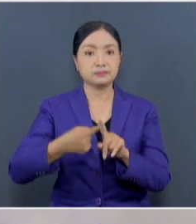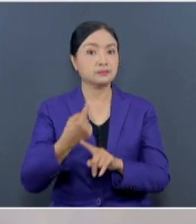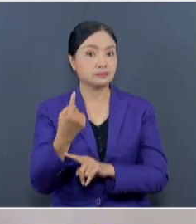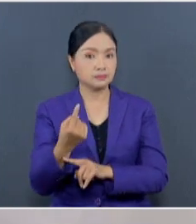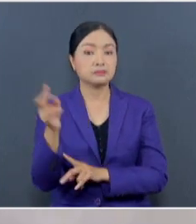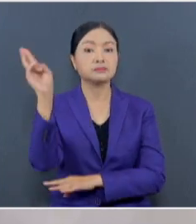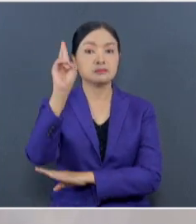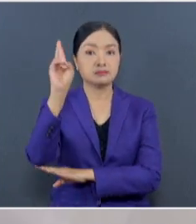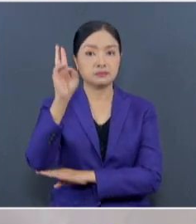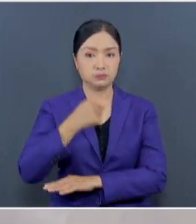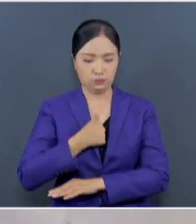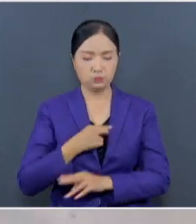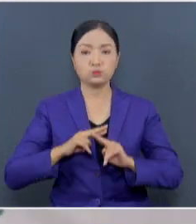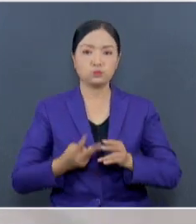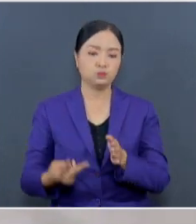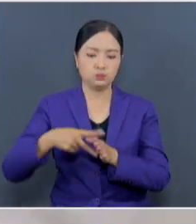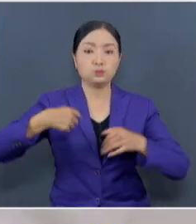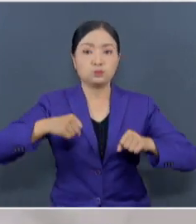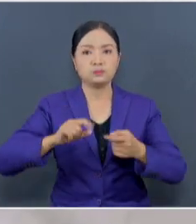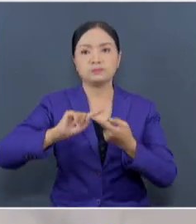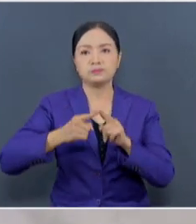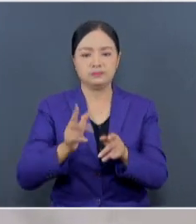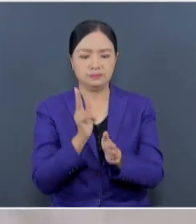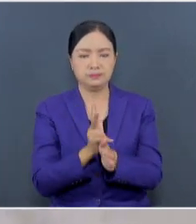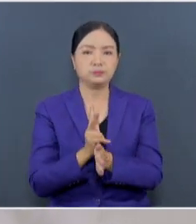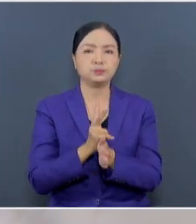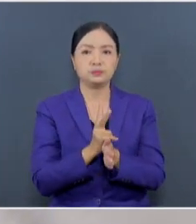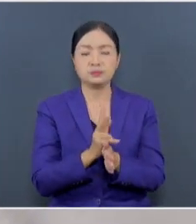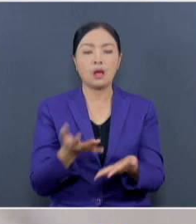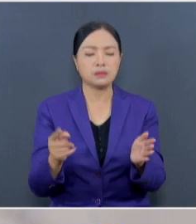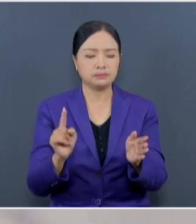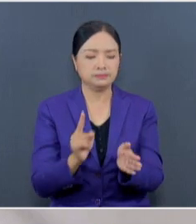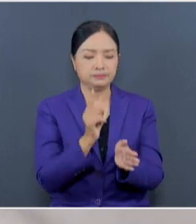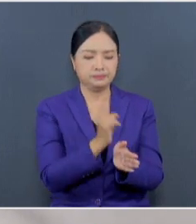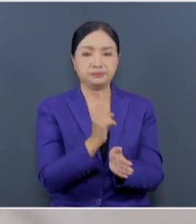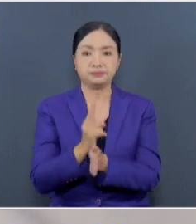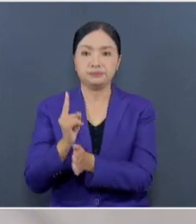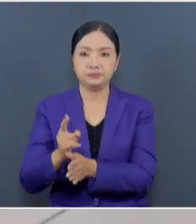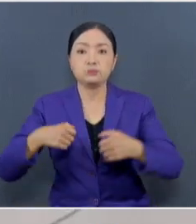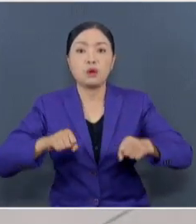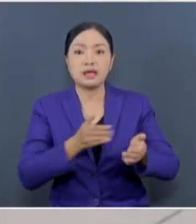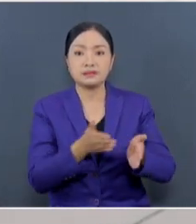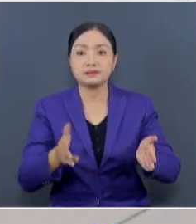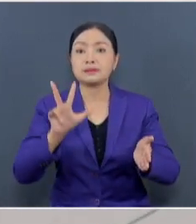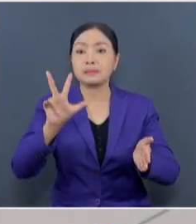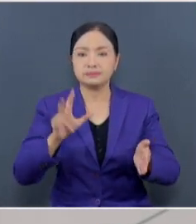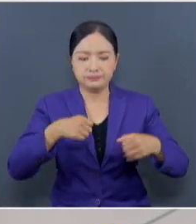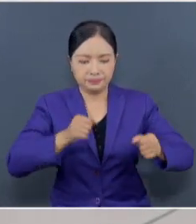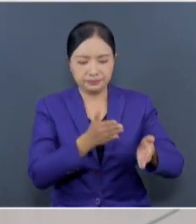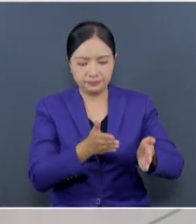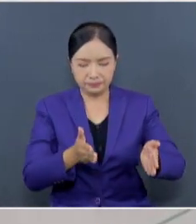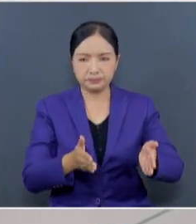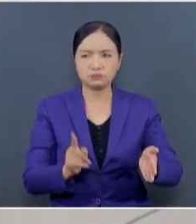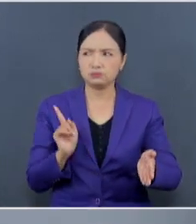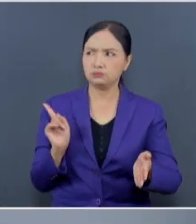มาเนี่ยช่วงเที่ยงเนี่ยตัวเองขี่รถจักรยานยนต์ไปกับเพื่อน 3คนไปคนละคันนะคุณผู้ชมฮะแล้วมีรถจักรยานยนต์คนร้าย 2คนขี่ตาม